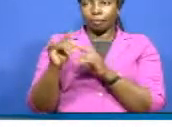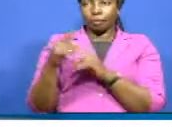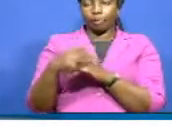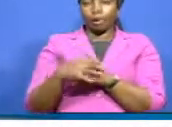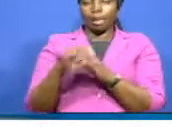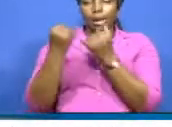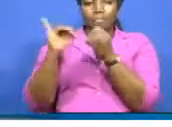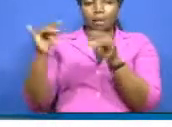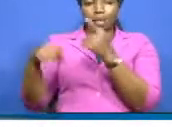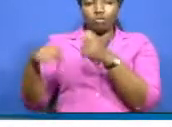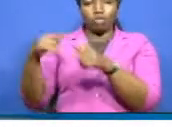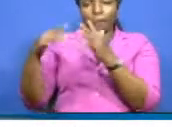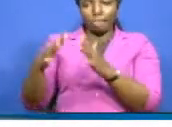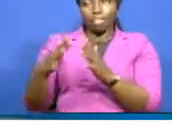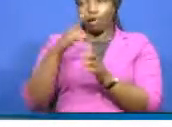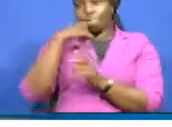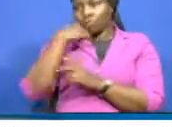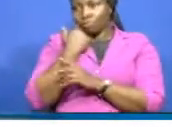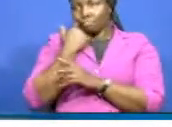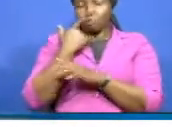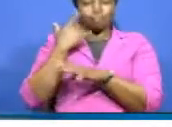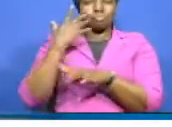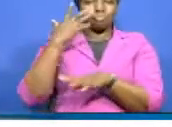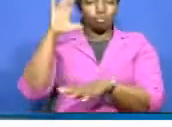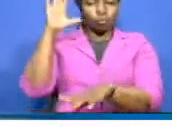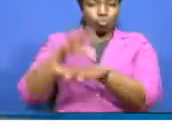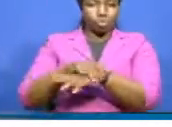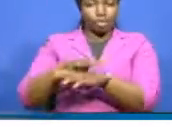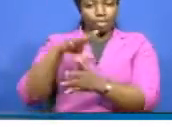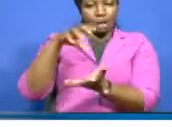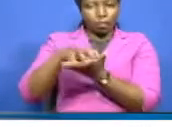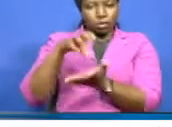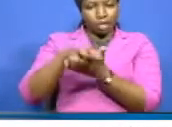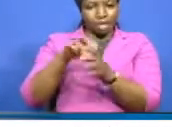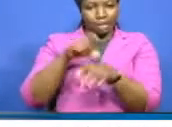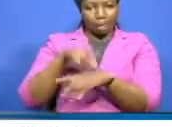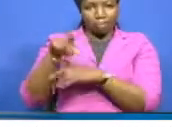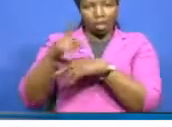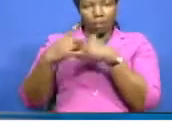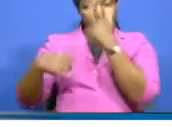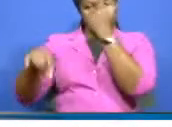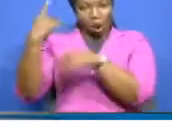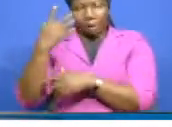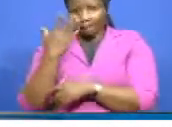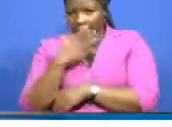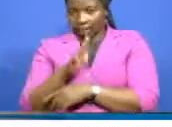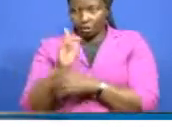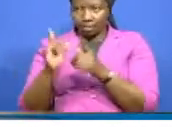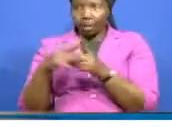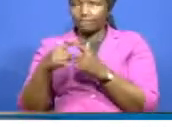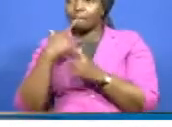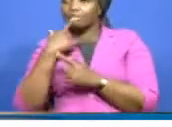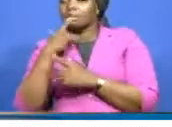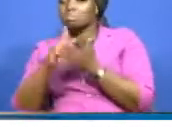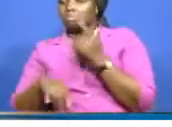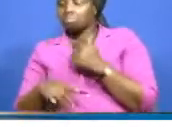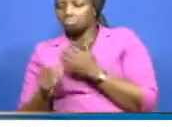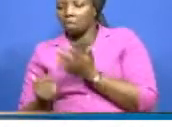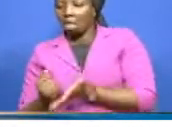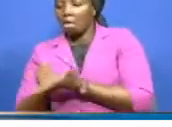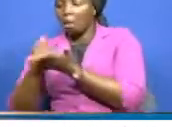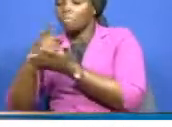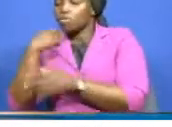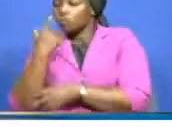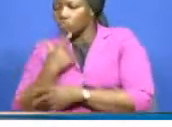Uhuru, akabahatika kupata hicho kiti, na alipopata hicho kiti kilegemewa kuwa alisaidiwa na